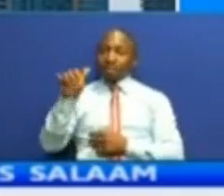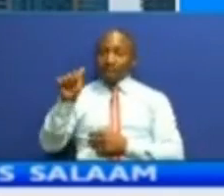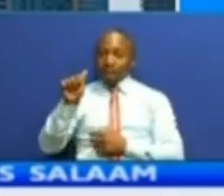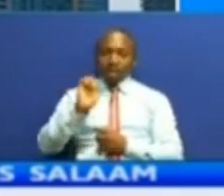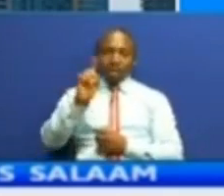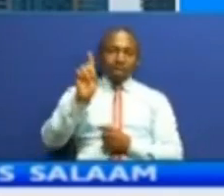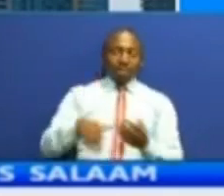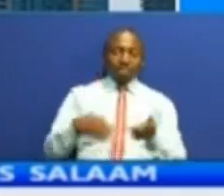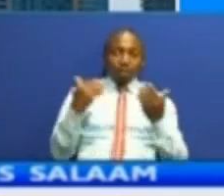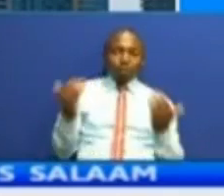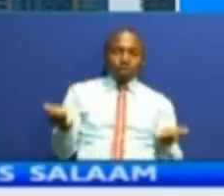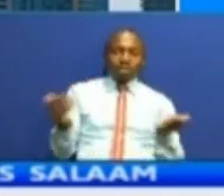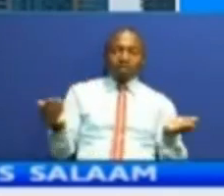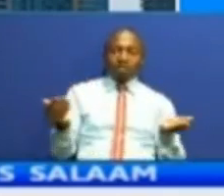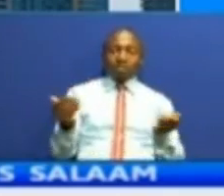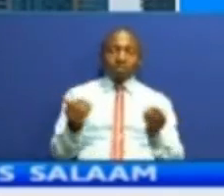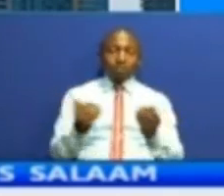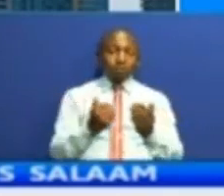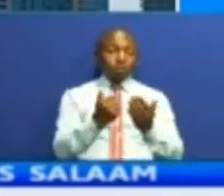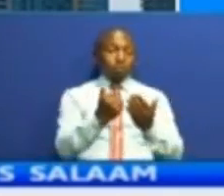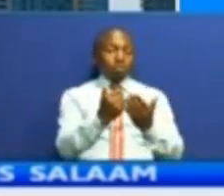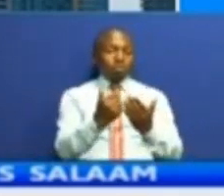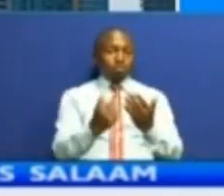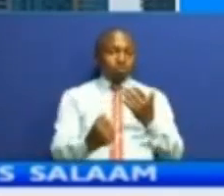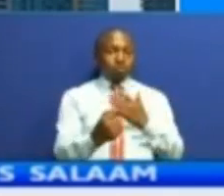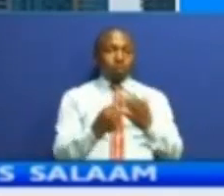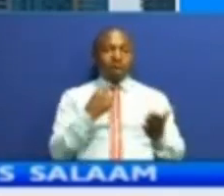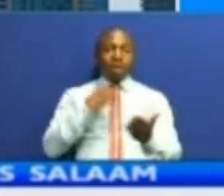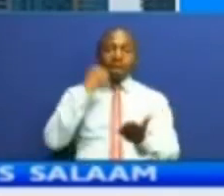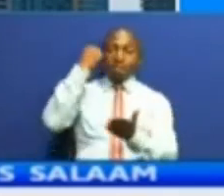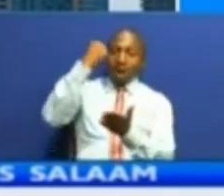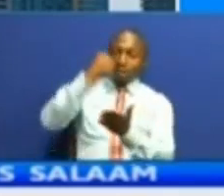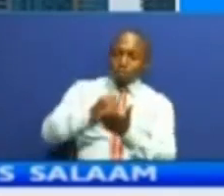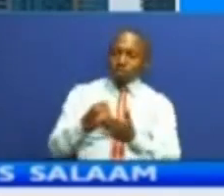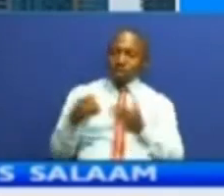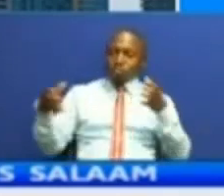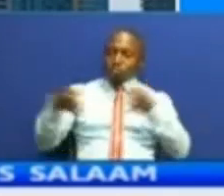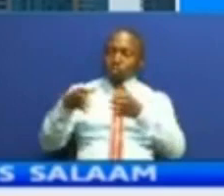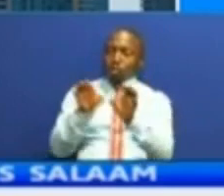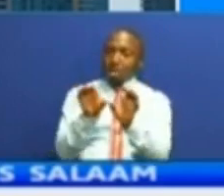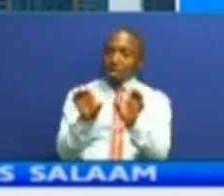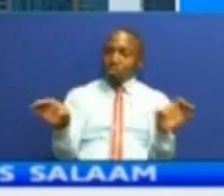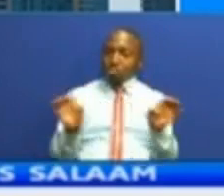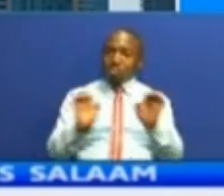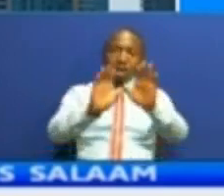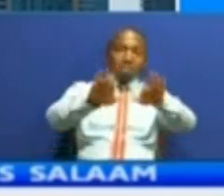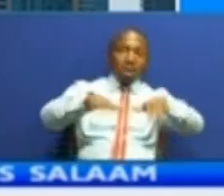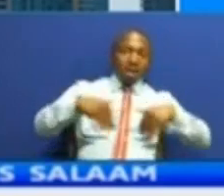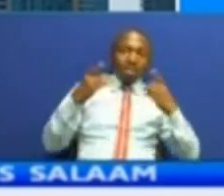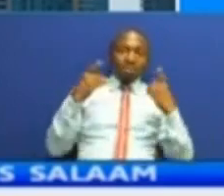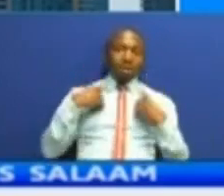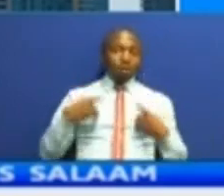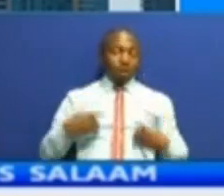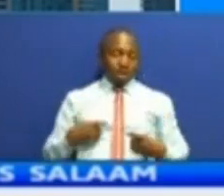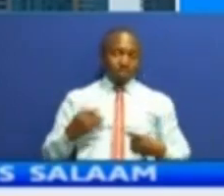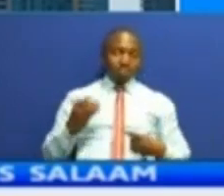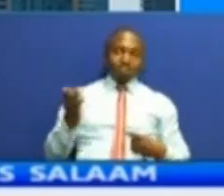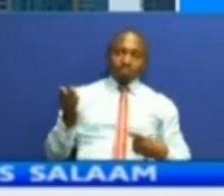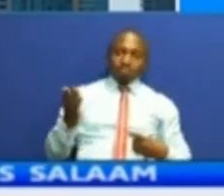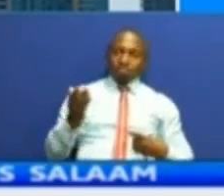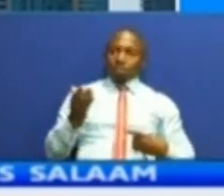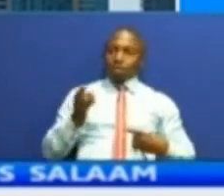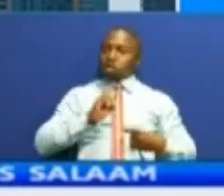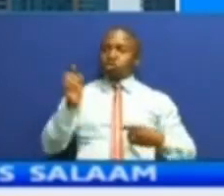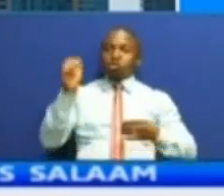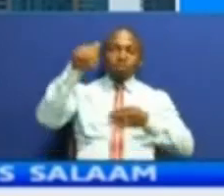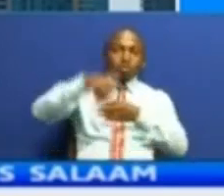ambaye kwa sasa kwa mujibu wa maamuzi ya mkutano maalumu wa baraza la madiwani si mjumbe